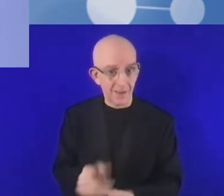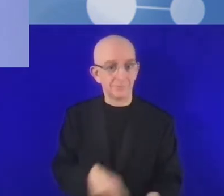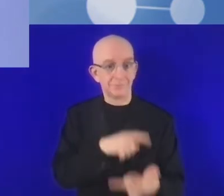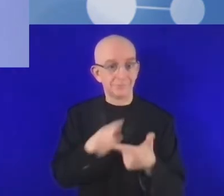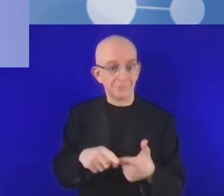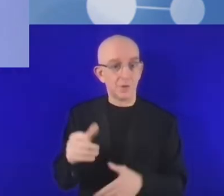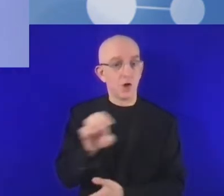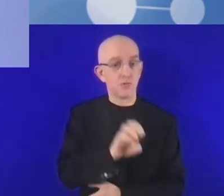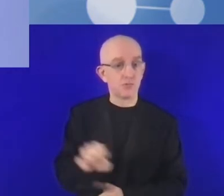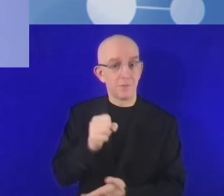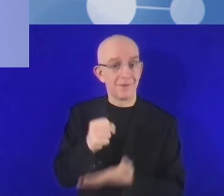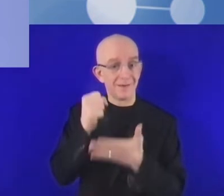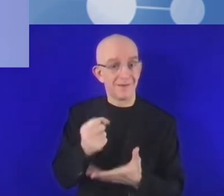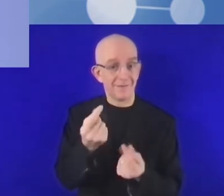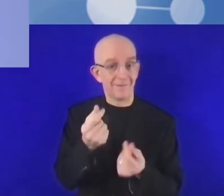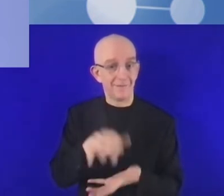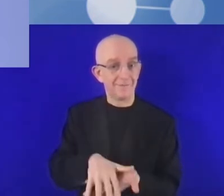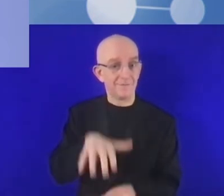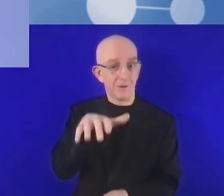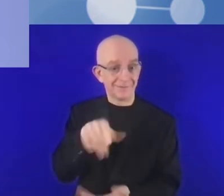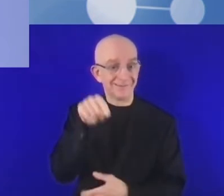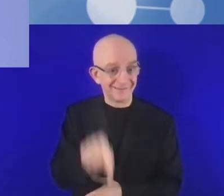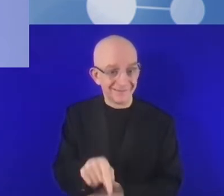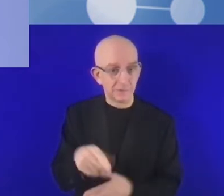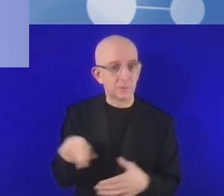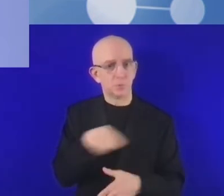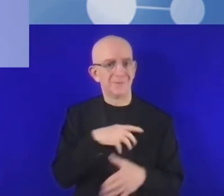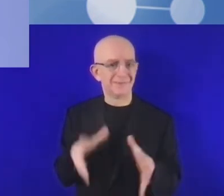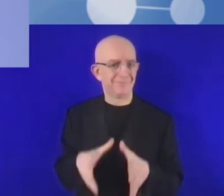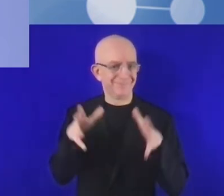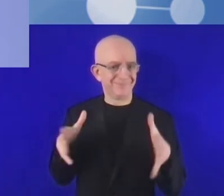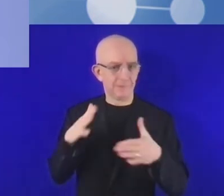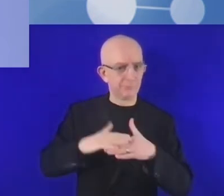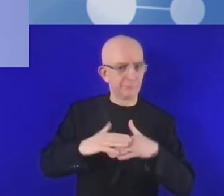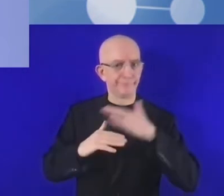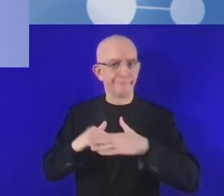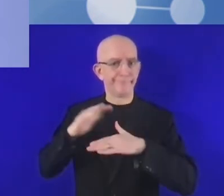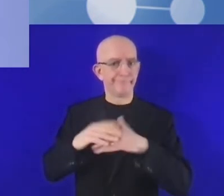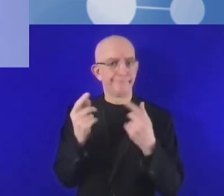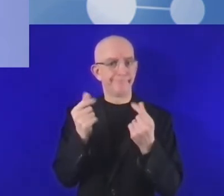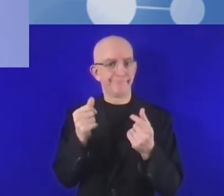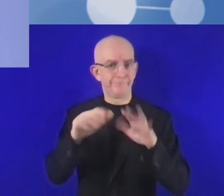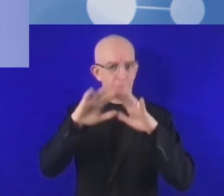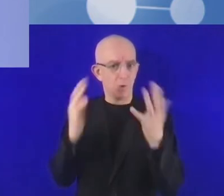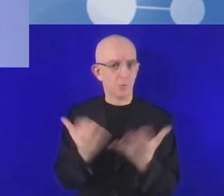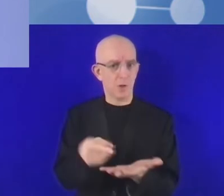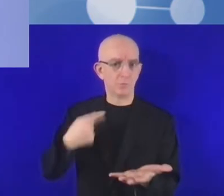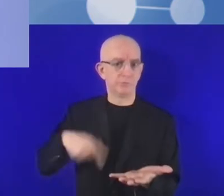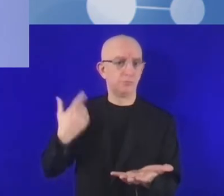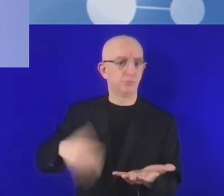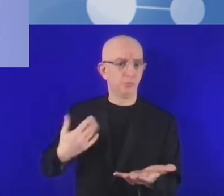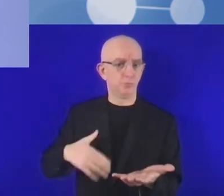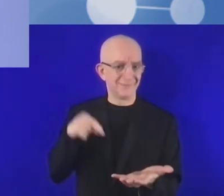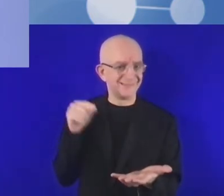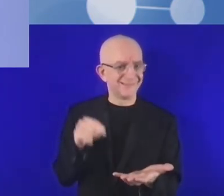是最大多方的金融机构，因为我们在